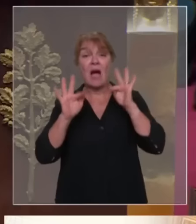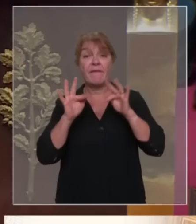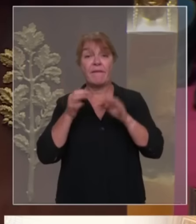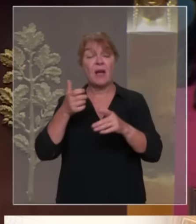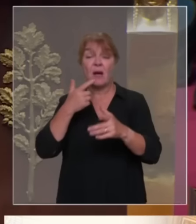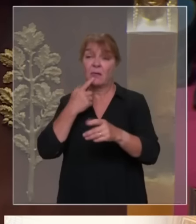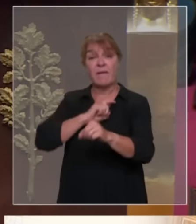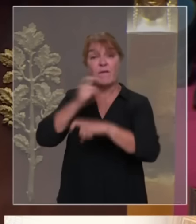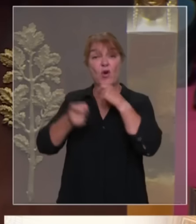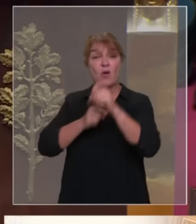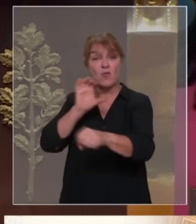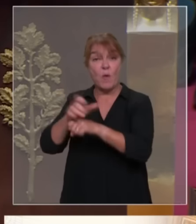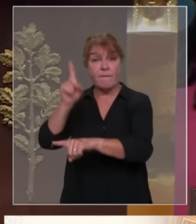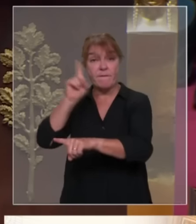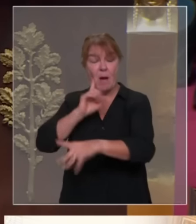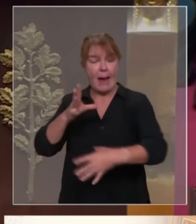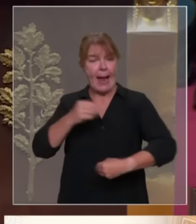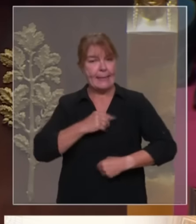femmes.